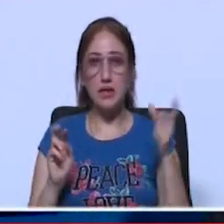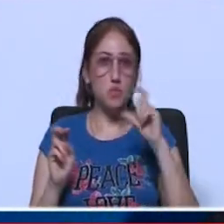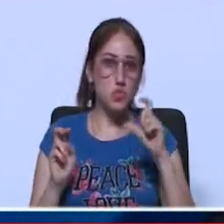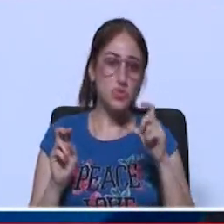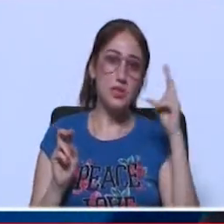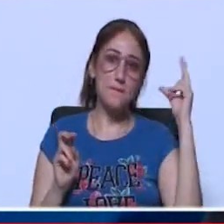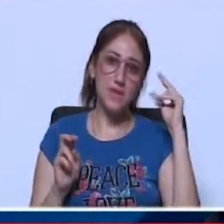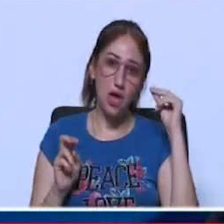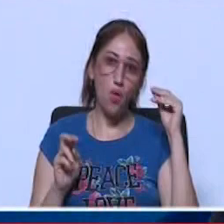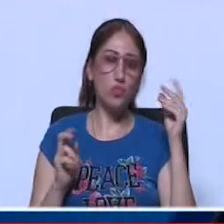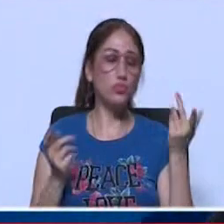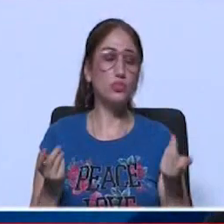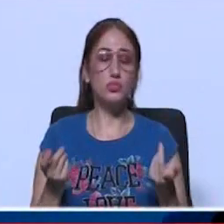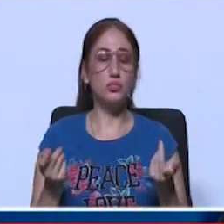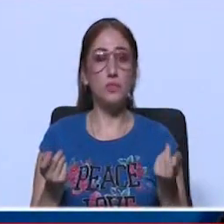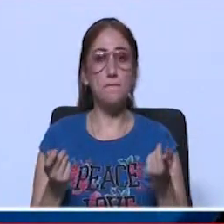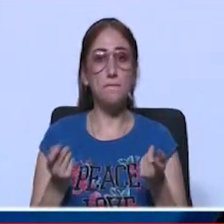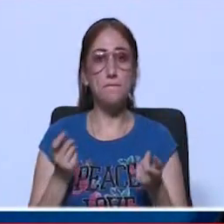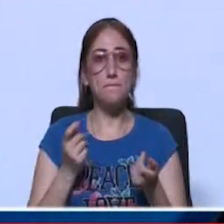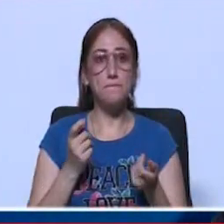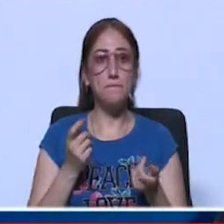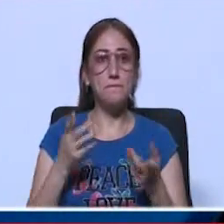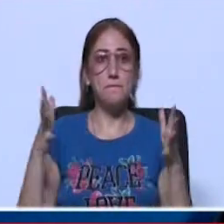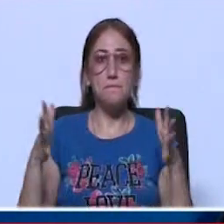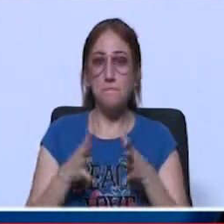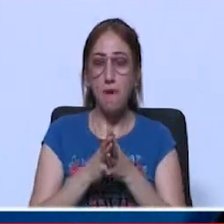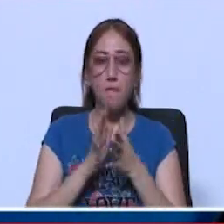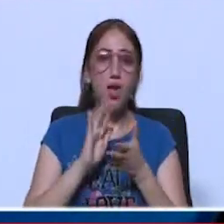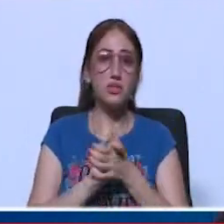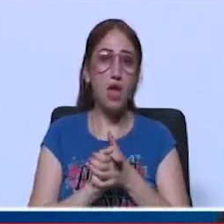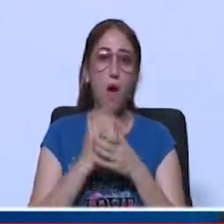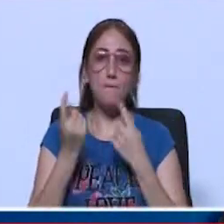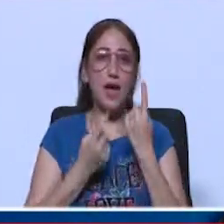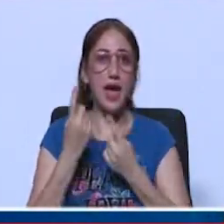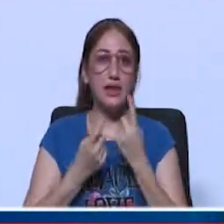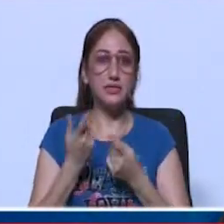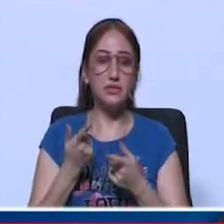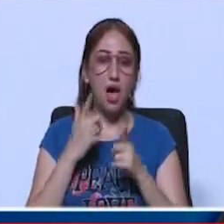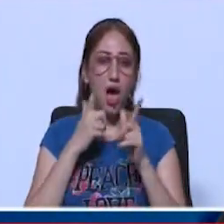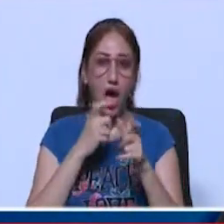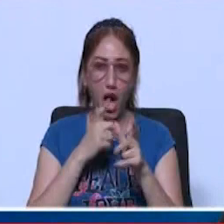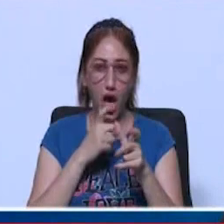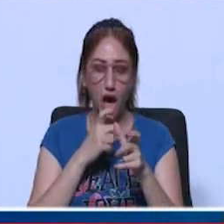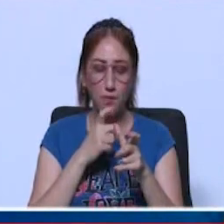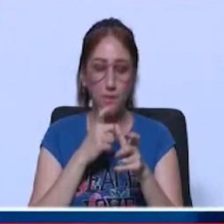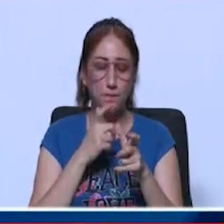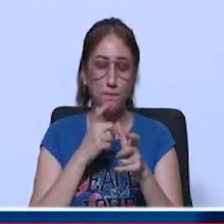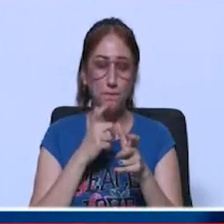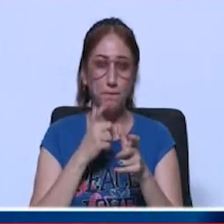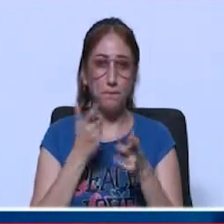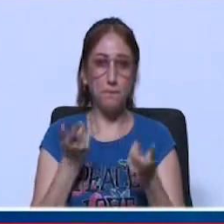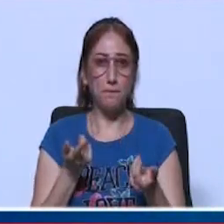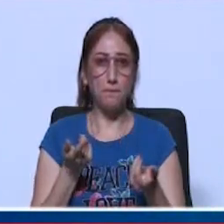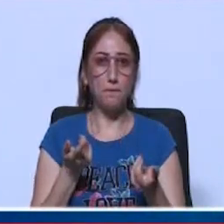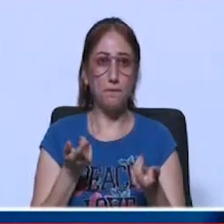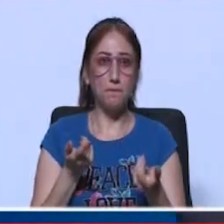واليهودي وكان الصحاب دول مع انهم كانوا حبايب قوي لكن اول ما جت الحرب خلت بقم